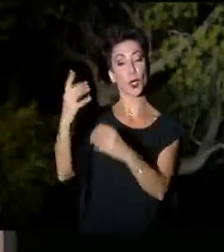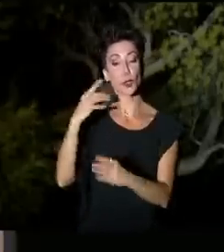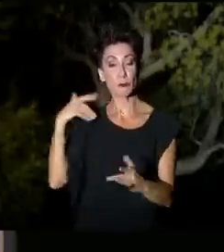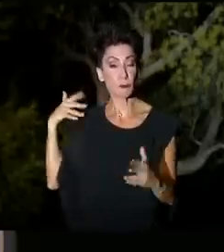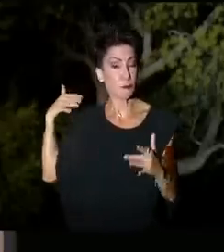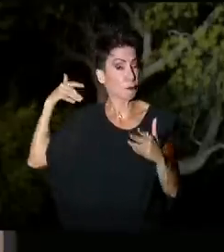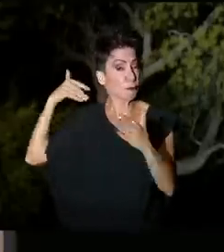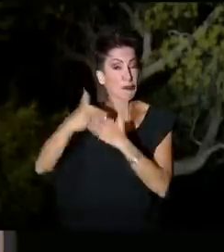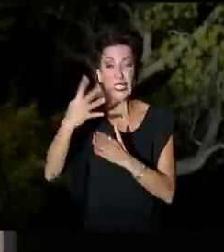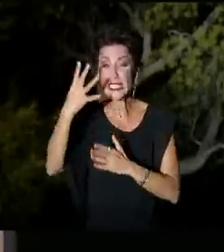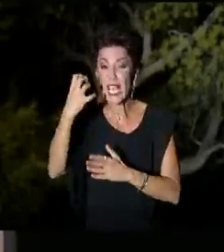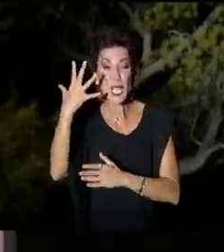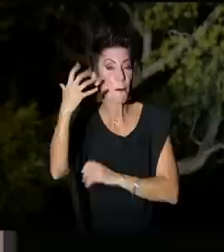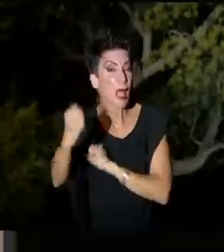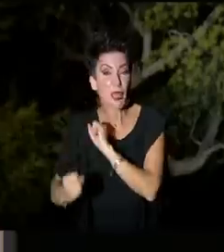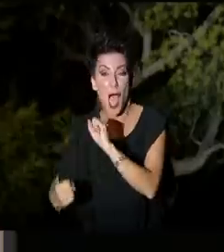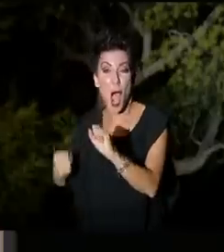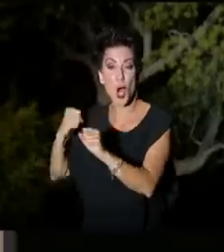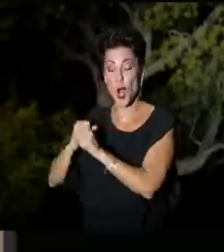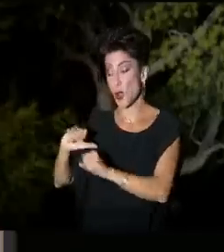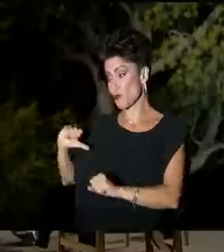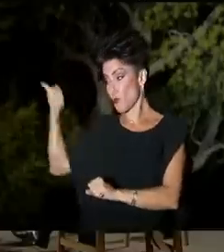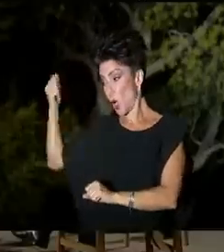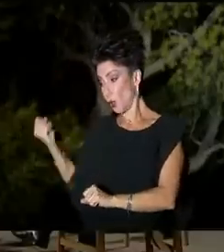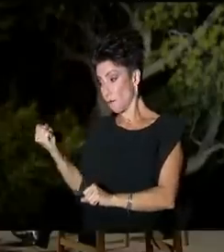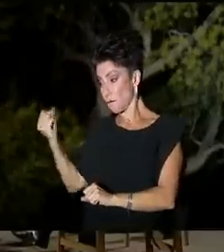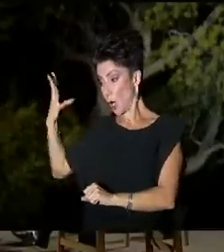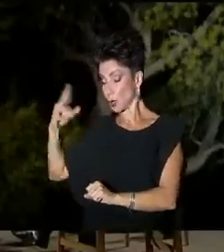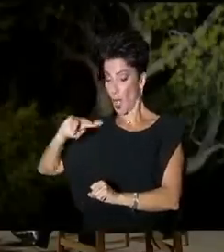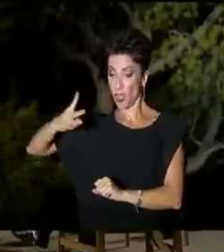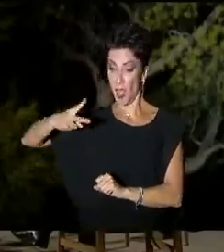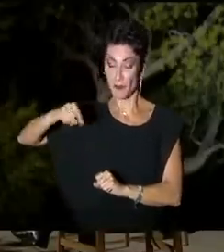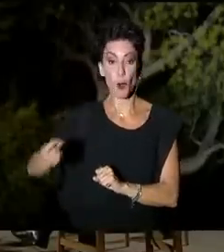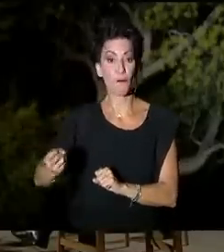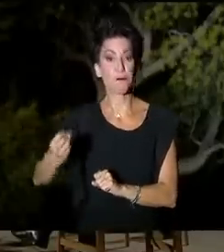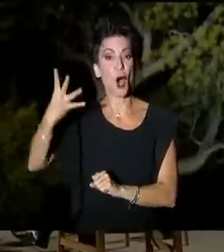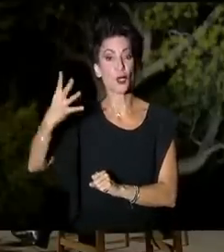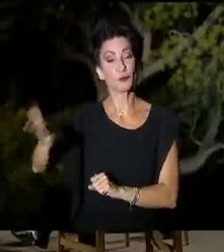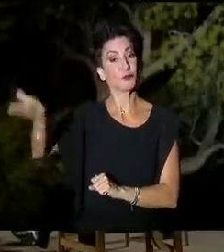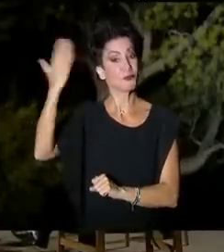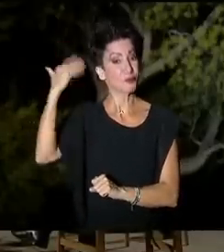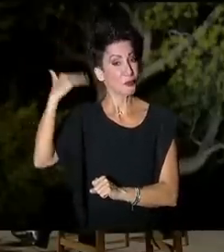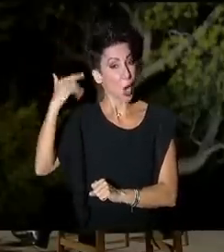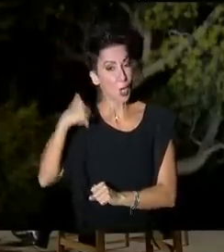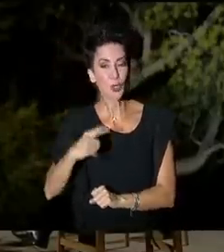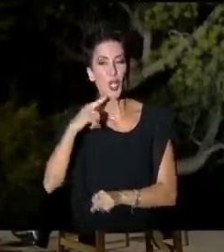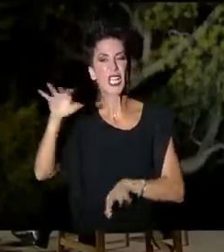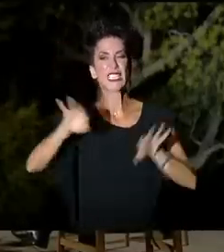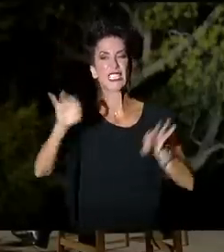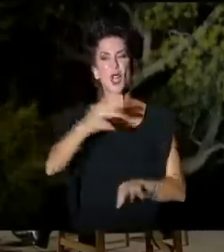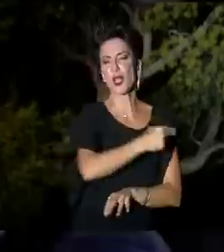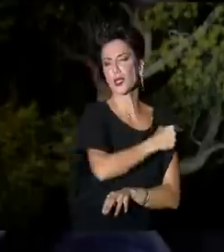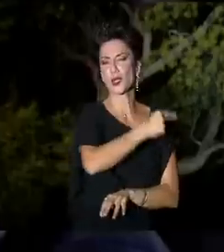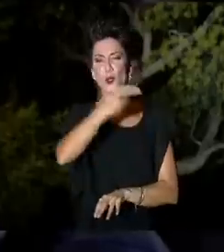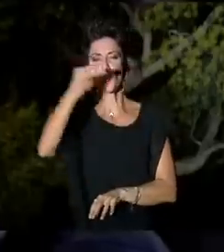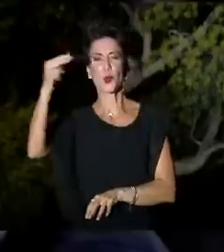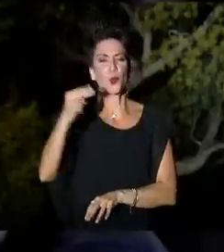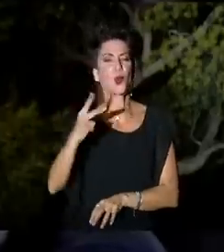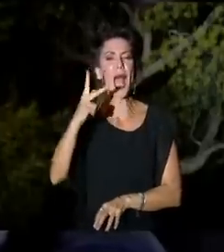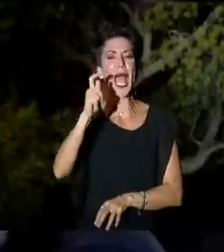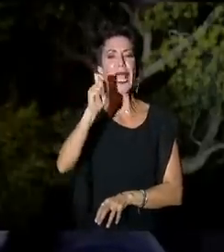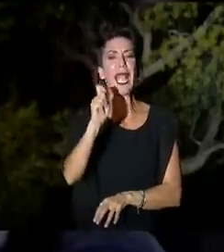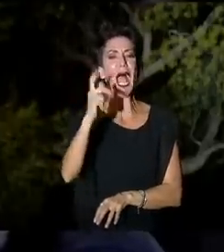45 χρόνια από την εγκατάσταση του πρώτου φωτισμού. Ο Μιχάλης Κακογιάννης ήταν αυτός που έθεσε πιεστικά στο Υπουργείο